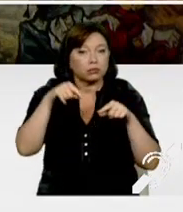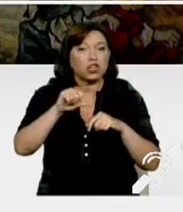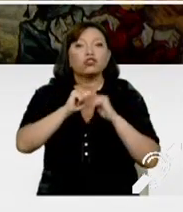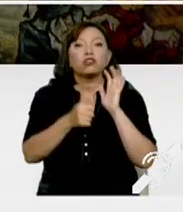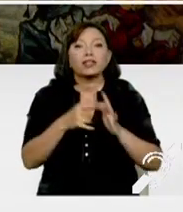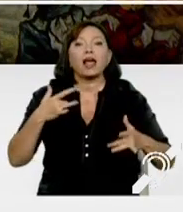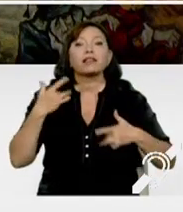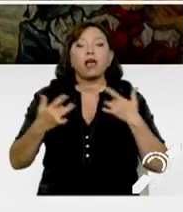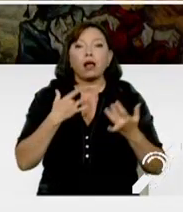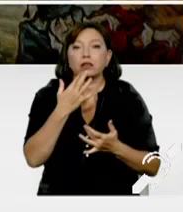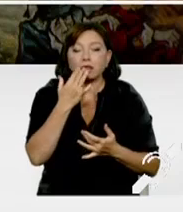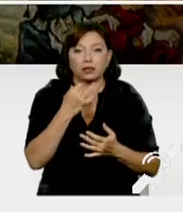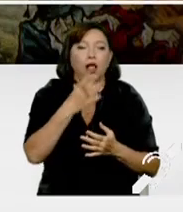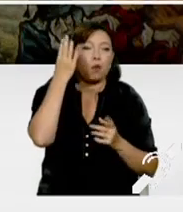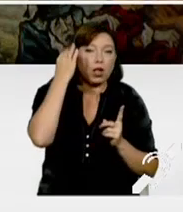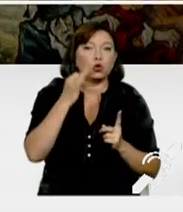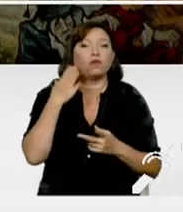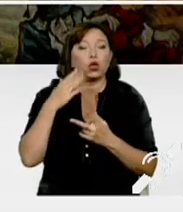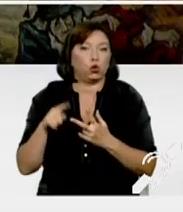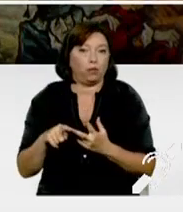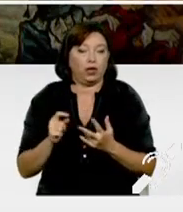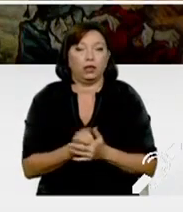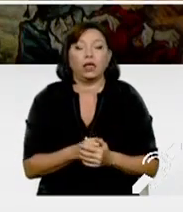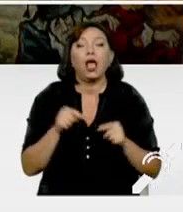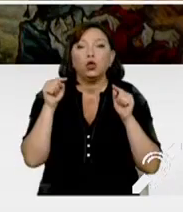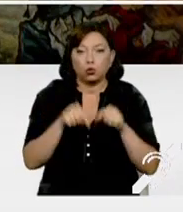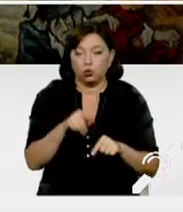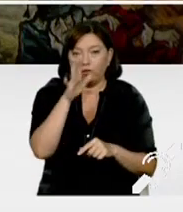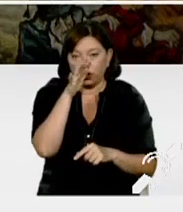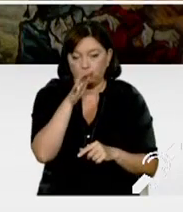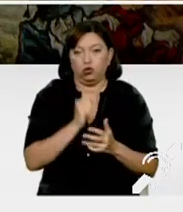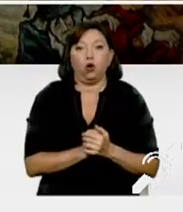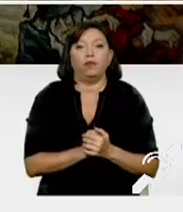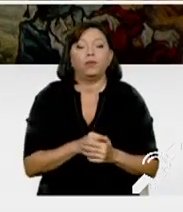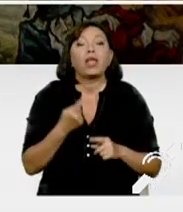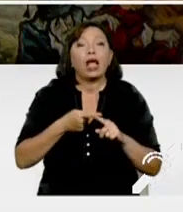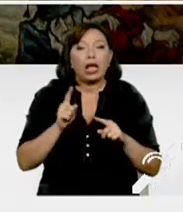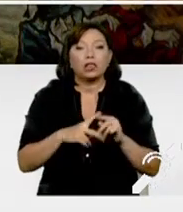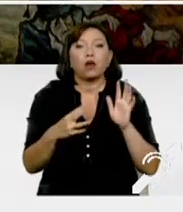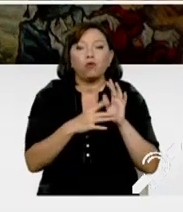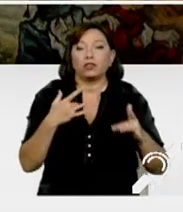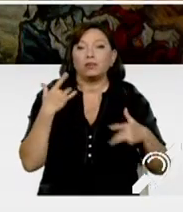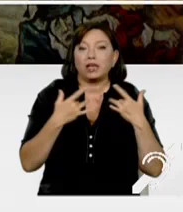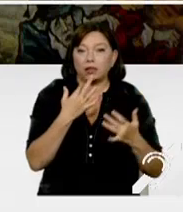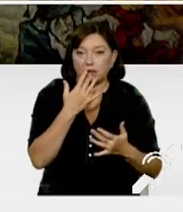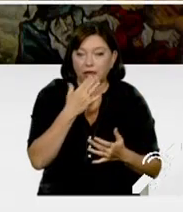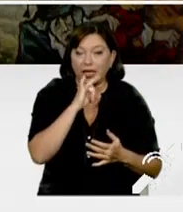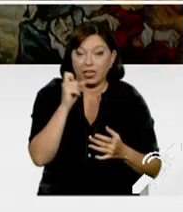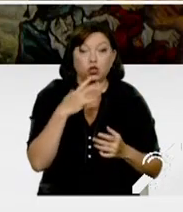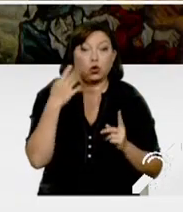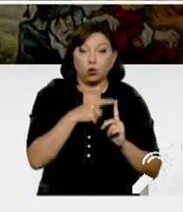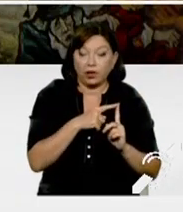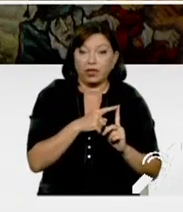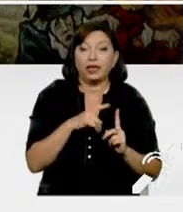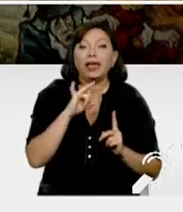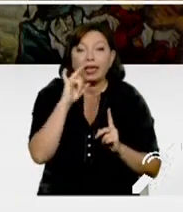16 teatre naționale de pe ambele maluri ale Prutului, aici la Chișinău. Este vorba despre 8 teatre naționale din România,